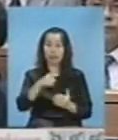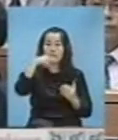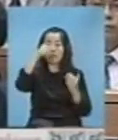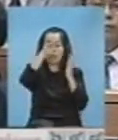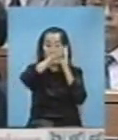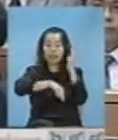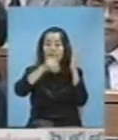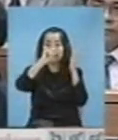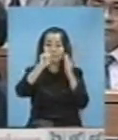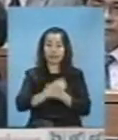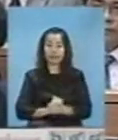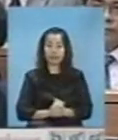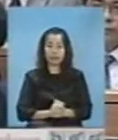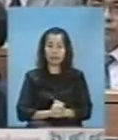า